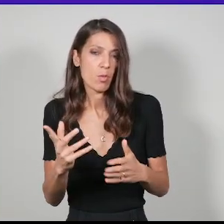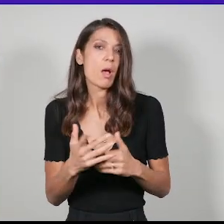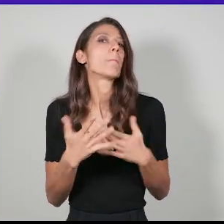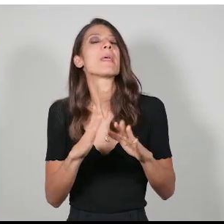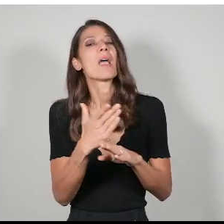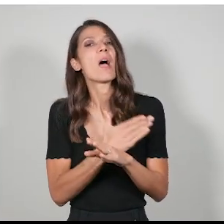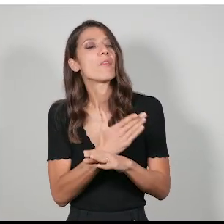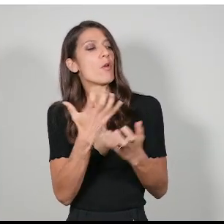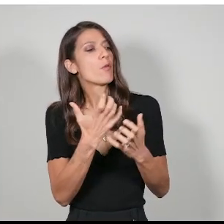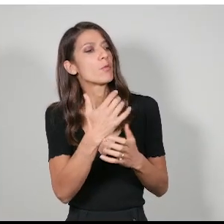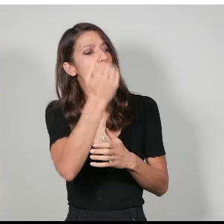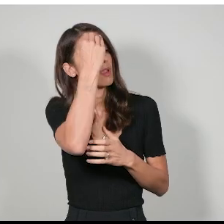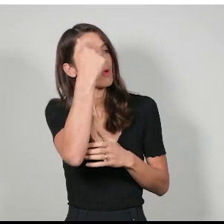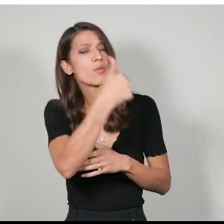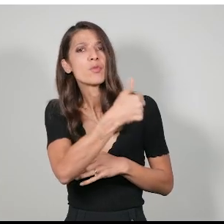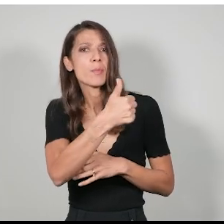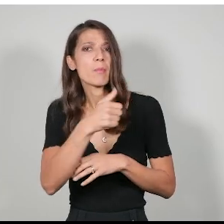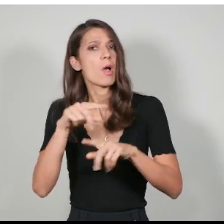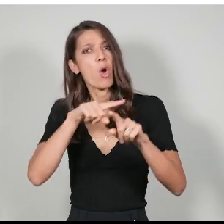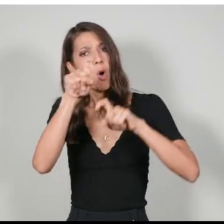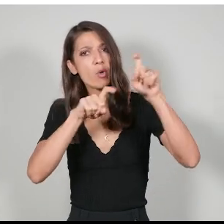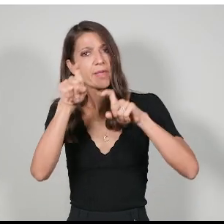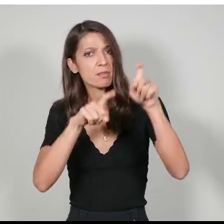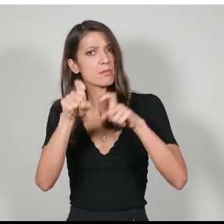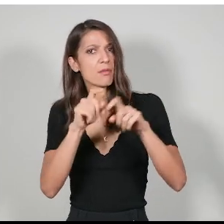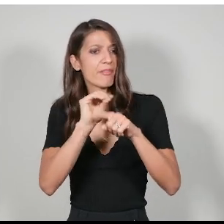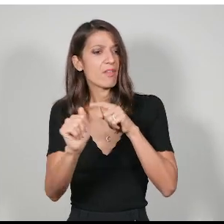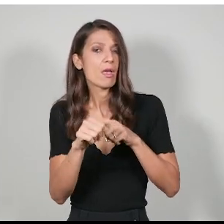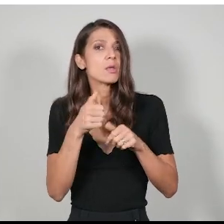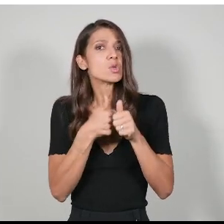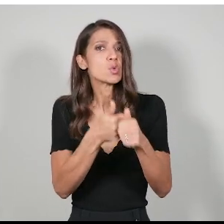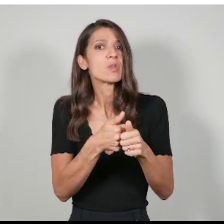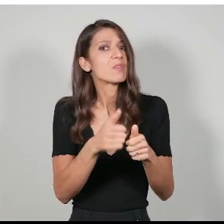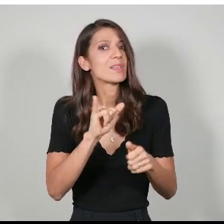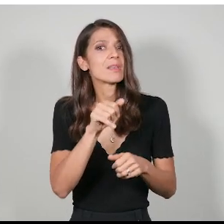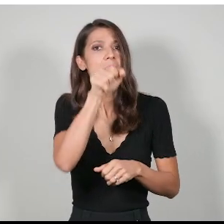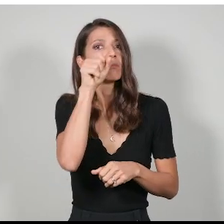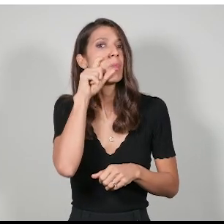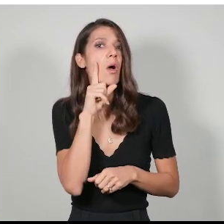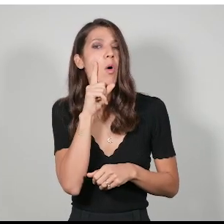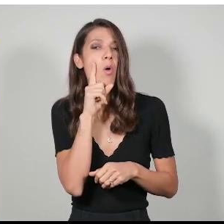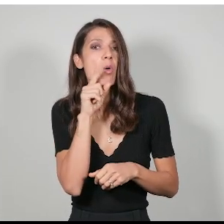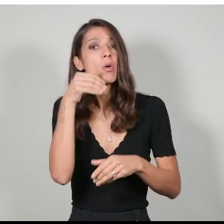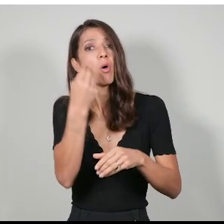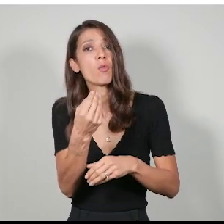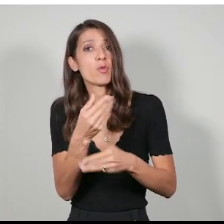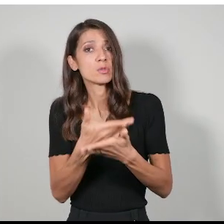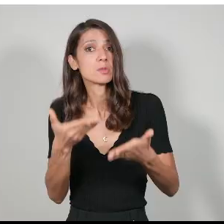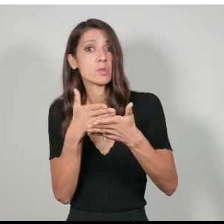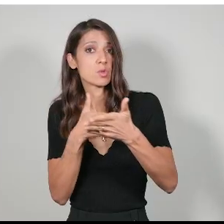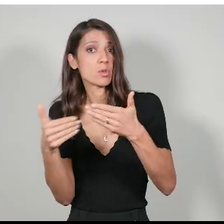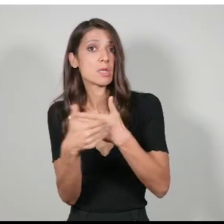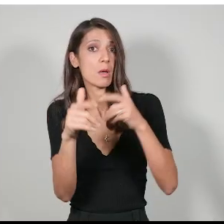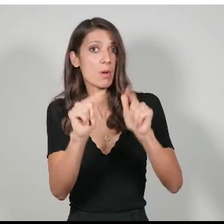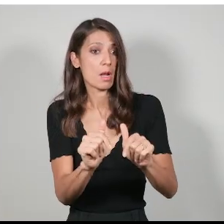avez suivies dans cette enquête-là, qui sont des parents de personnes en situation de handicap. Dans